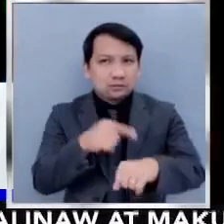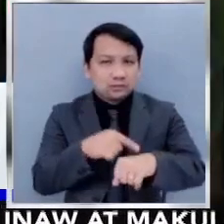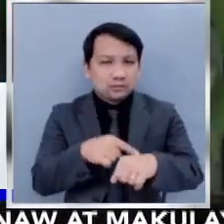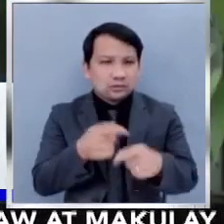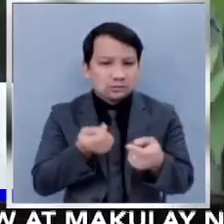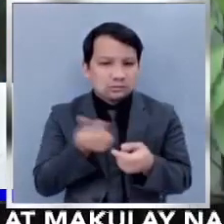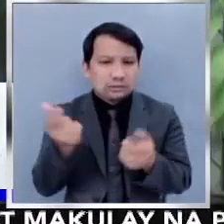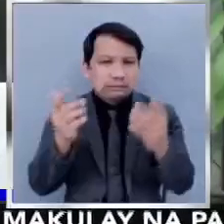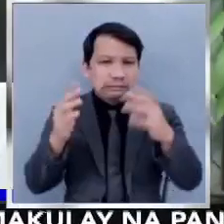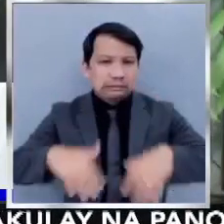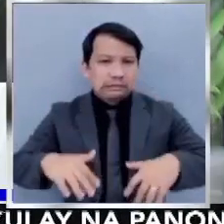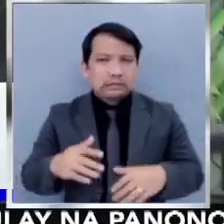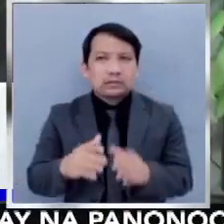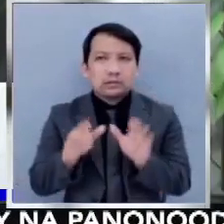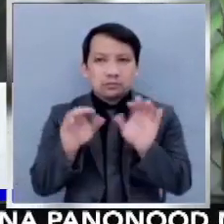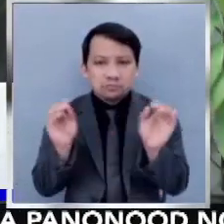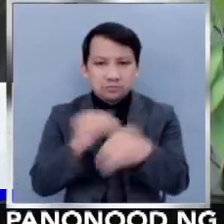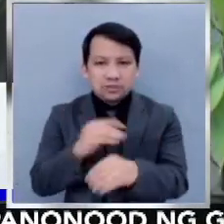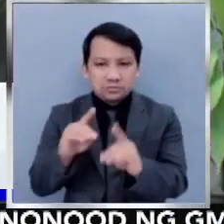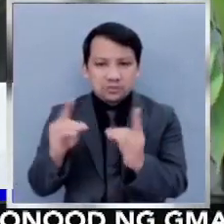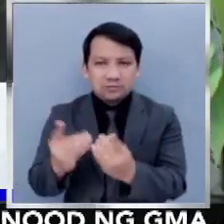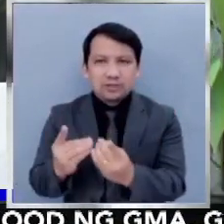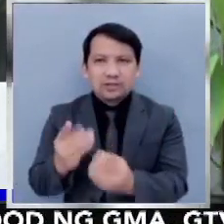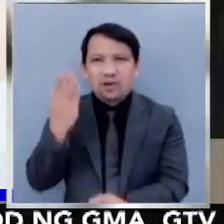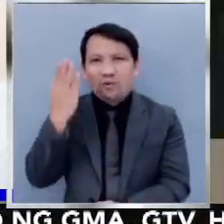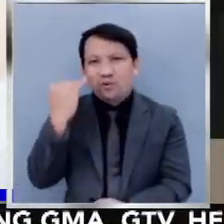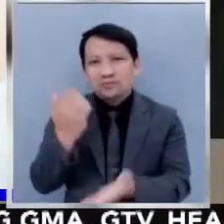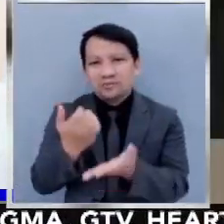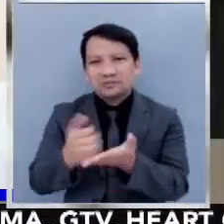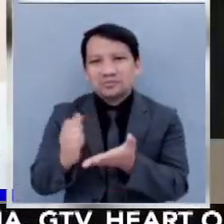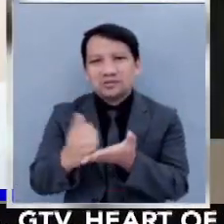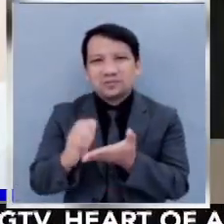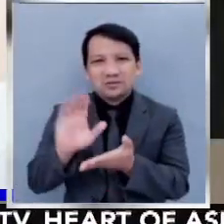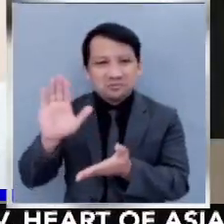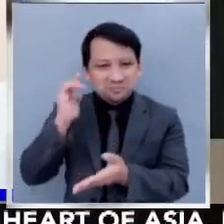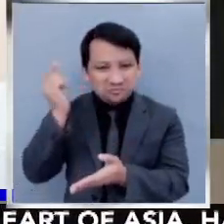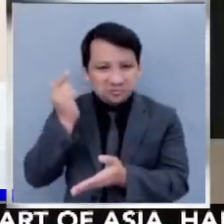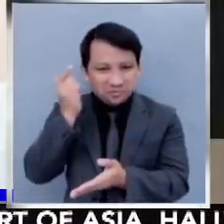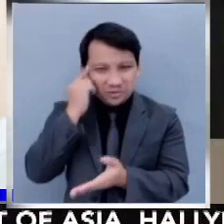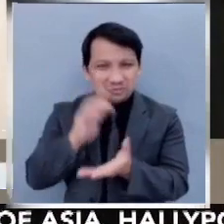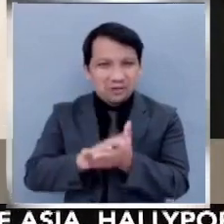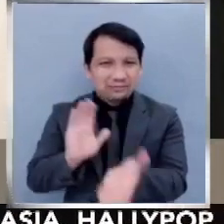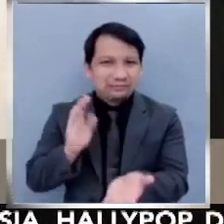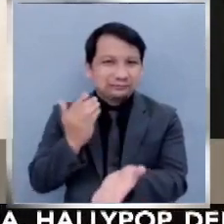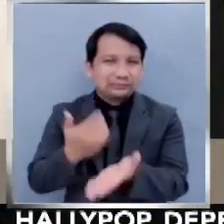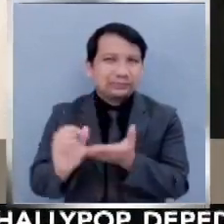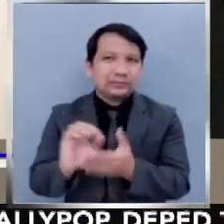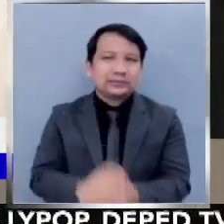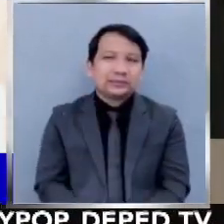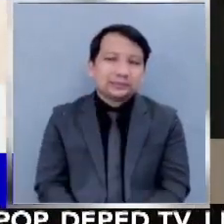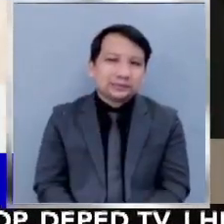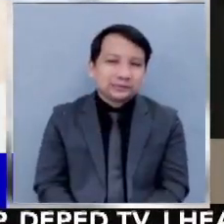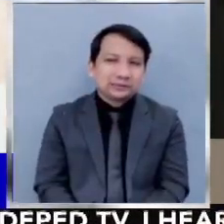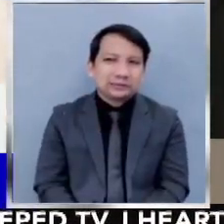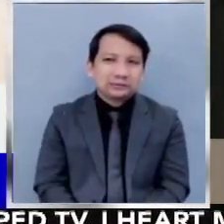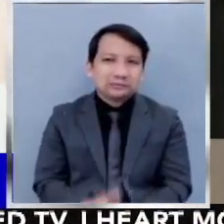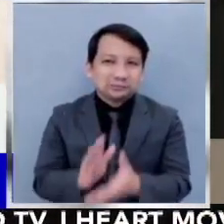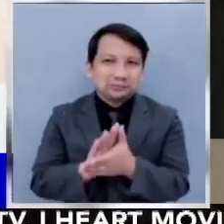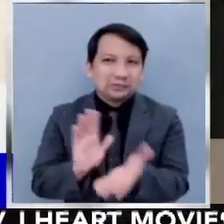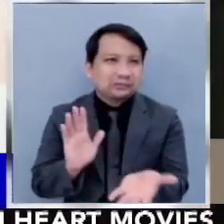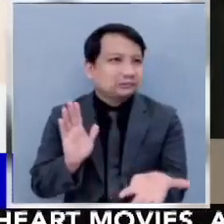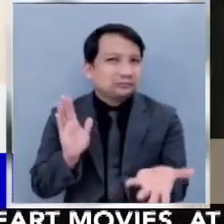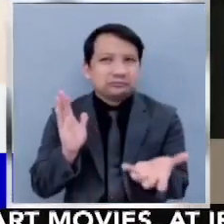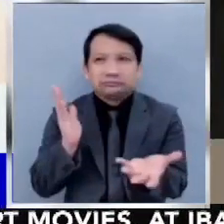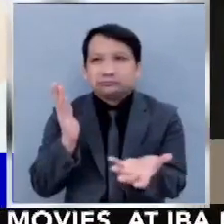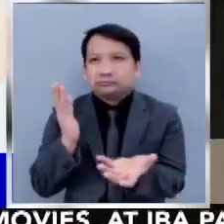ahensya. Masyado na rin daw itong magastos para sa gobyerno. We're spending around 186